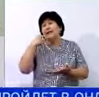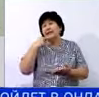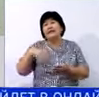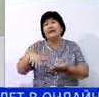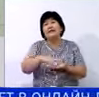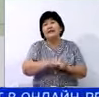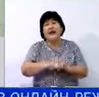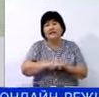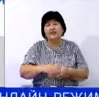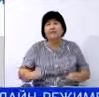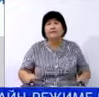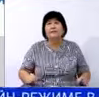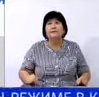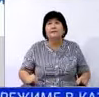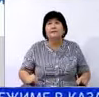Федерацией.